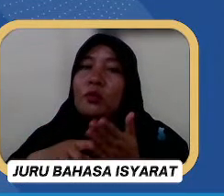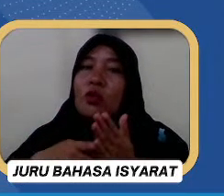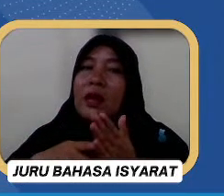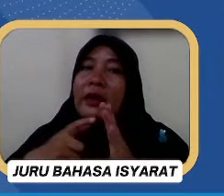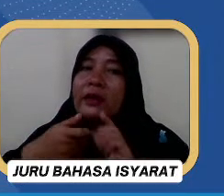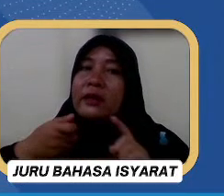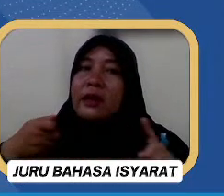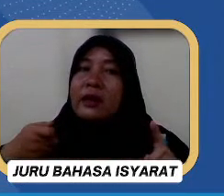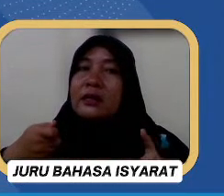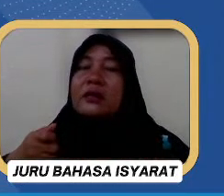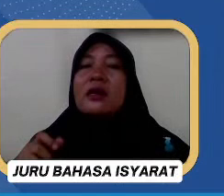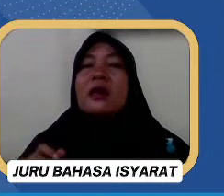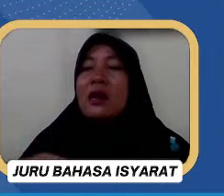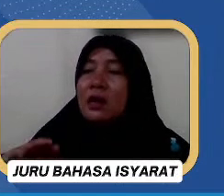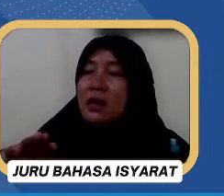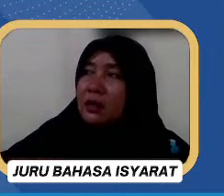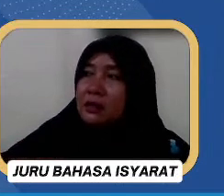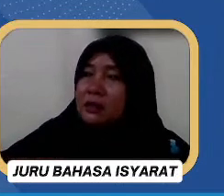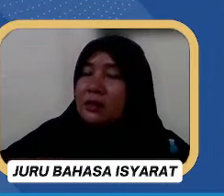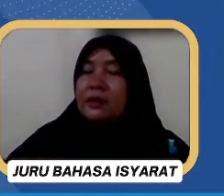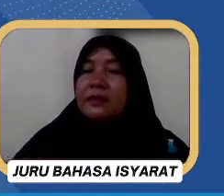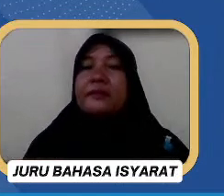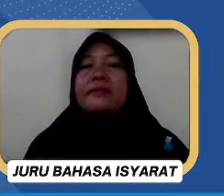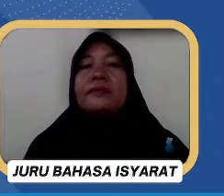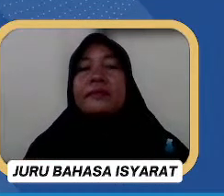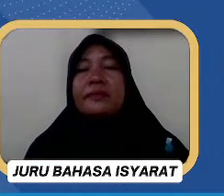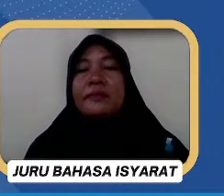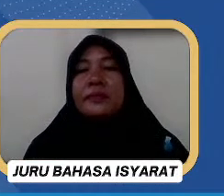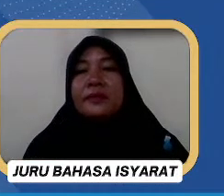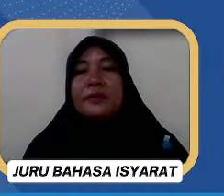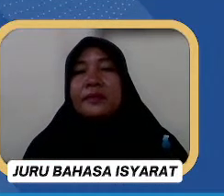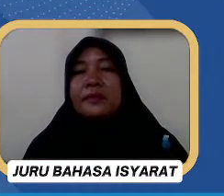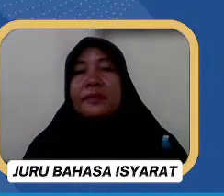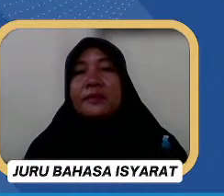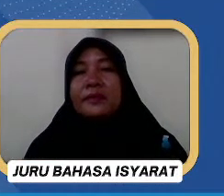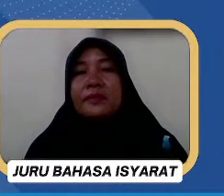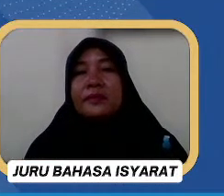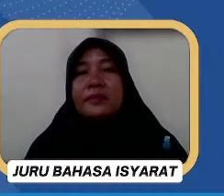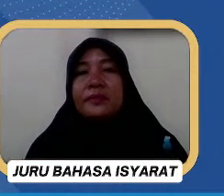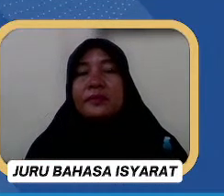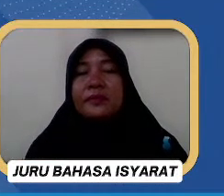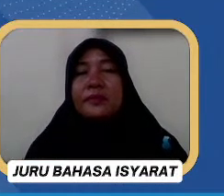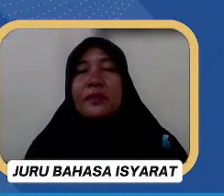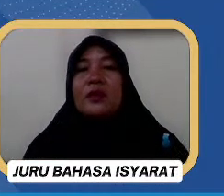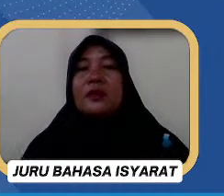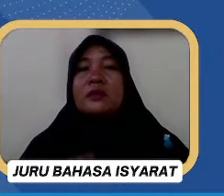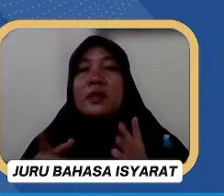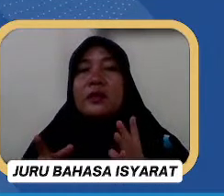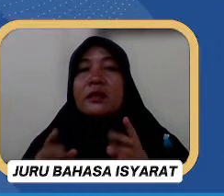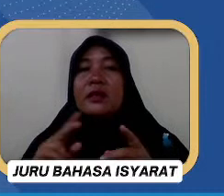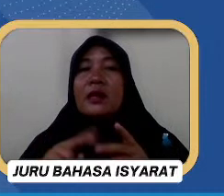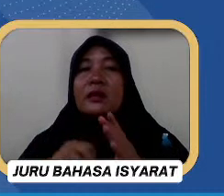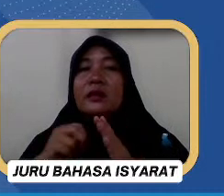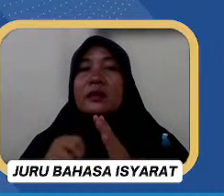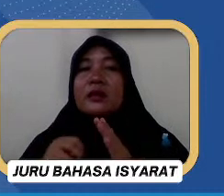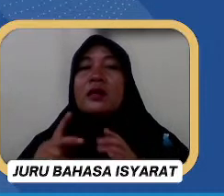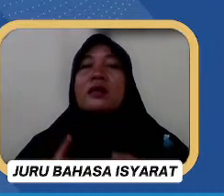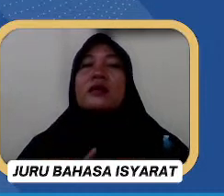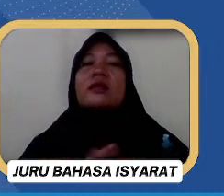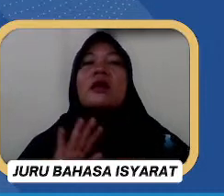Dengan catatan loh ini, ada kemauan untuk belajar memperbaiki diri. Belajar